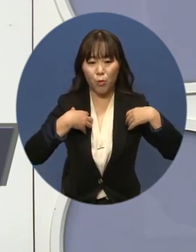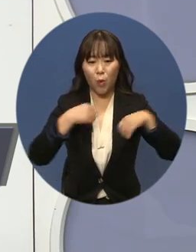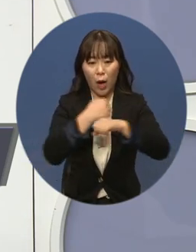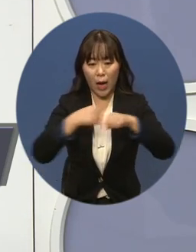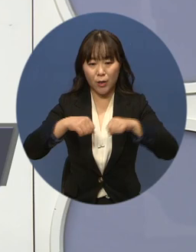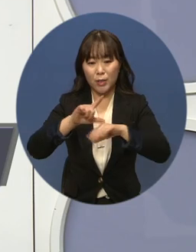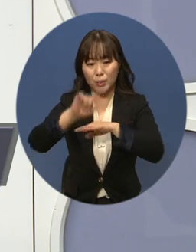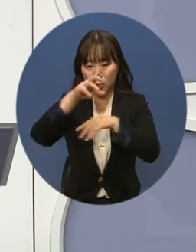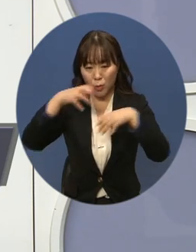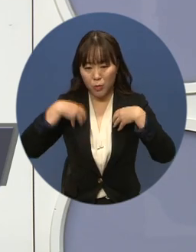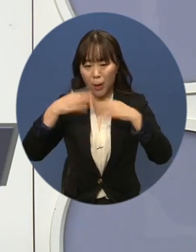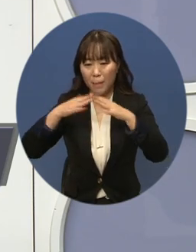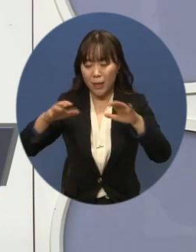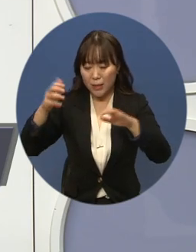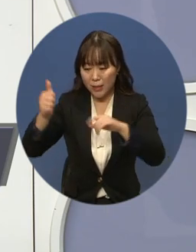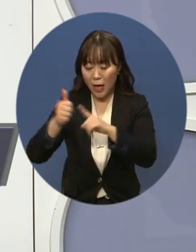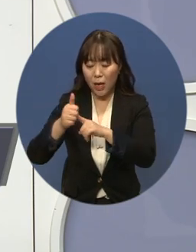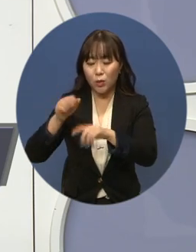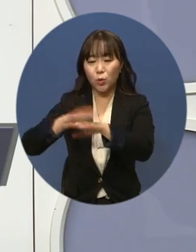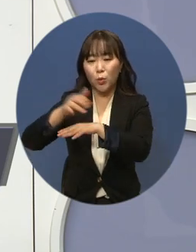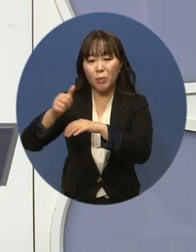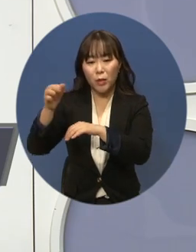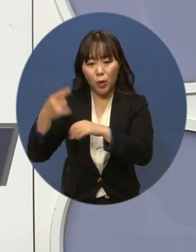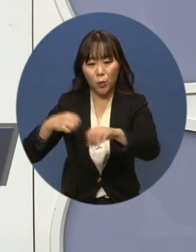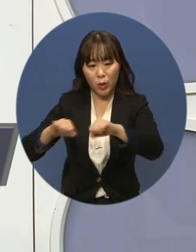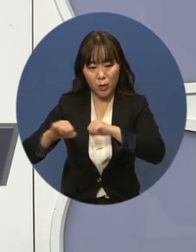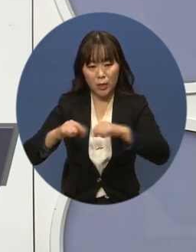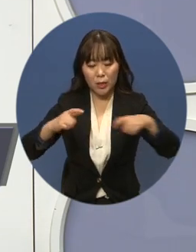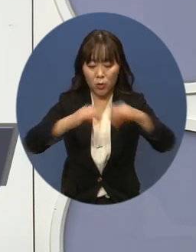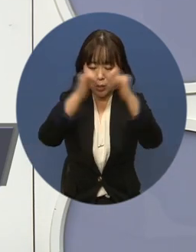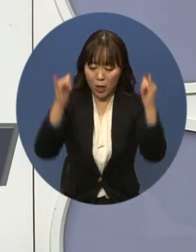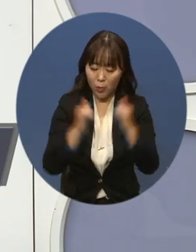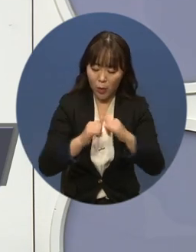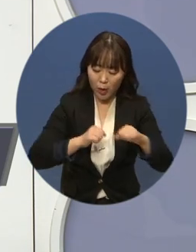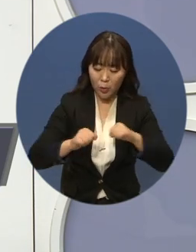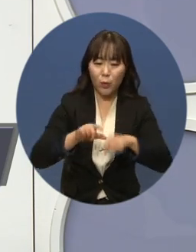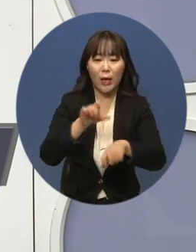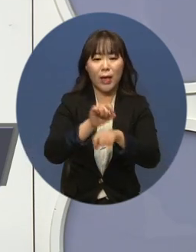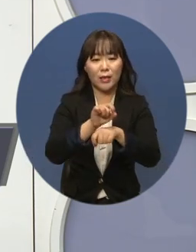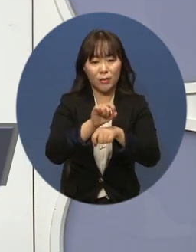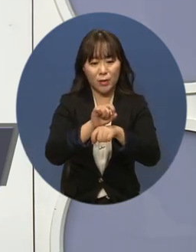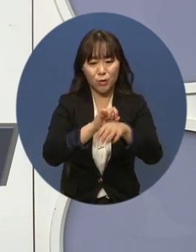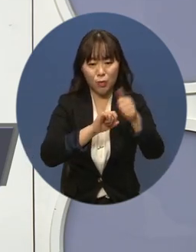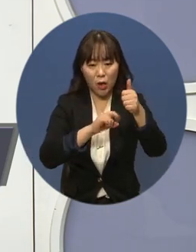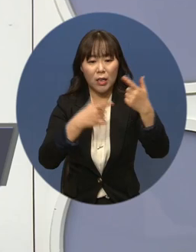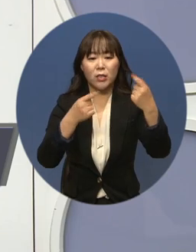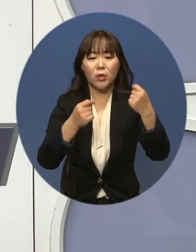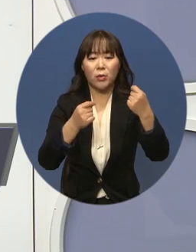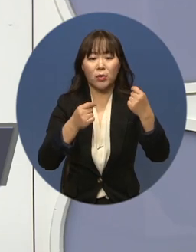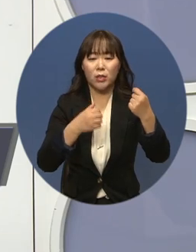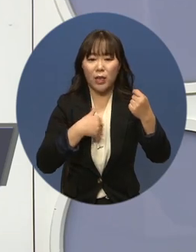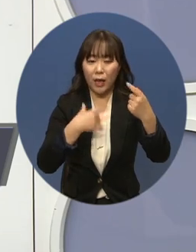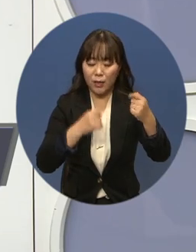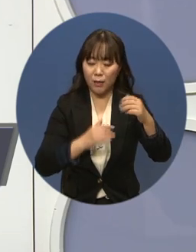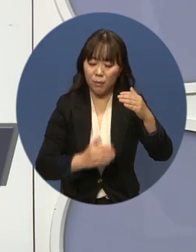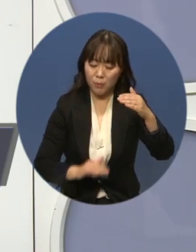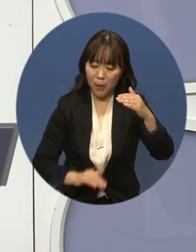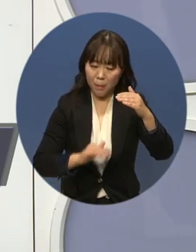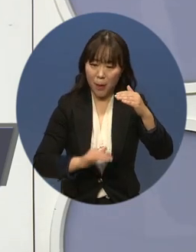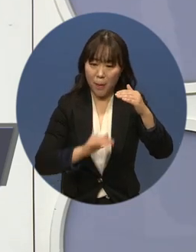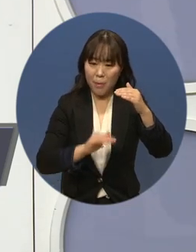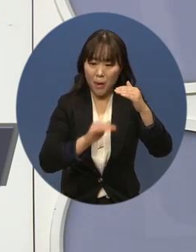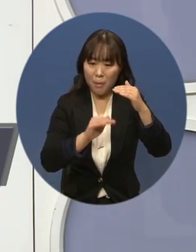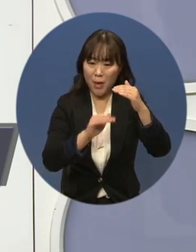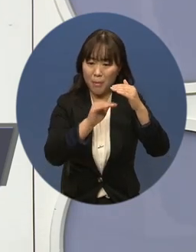또 마을이장 농민의 활동, 지역사회운동 또 행정자치부 뭐 이렇게 저처럼 경로를 걸어온 사람이